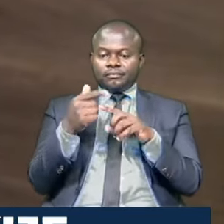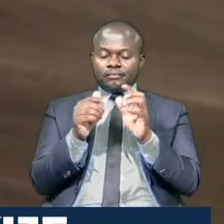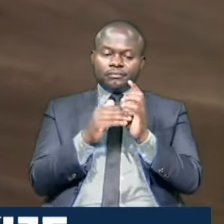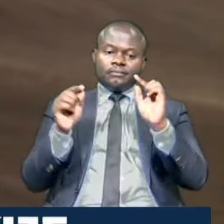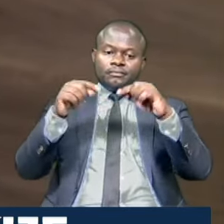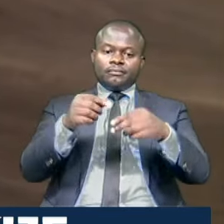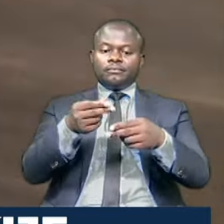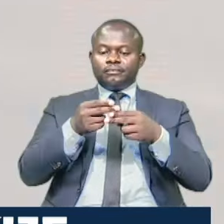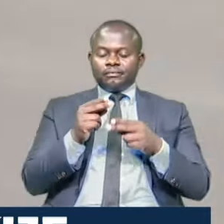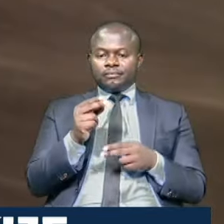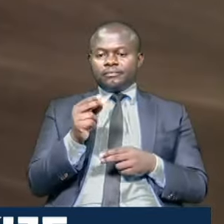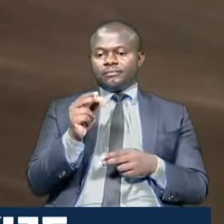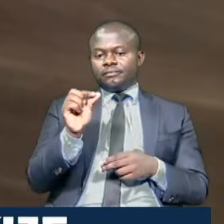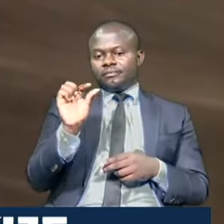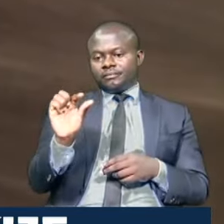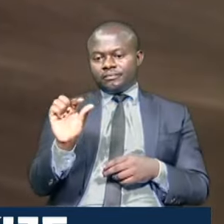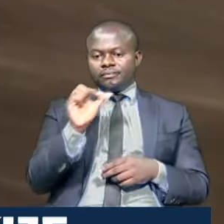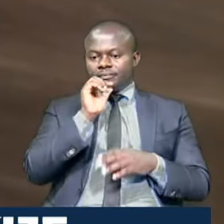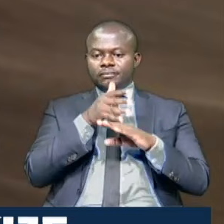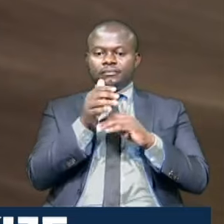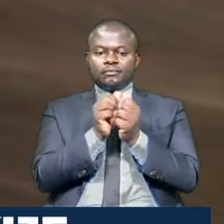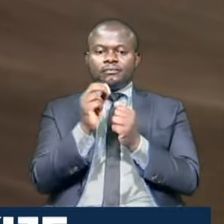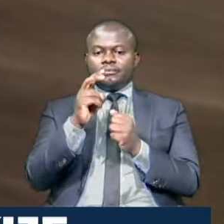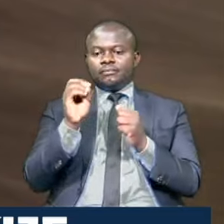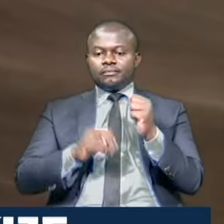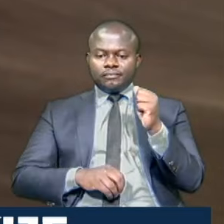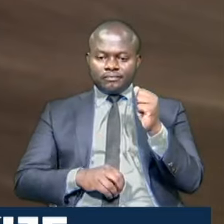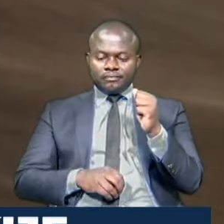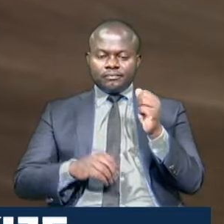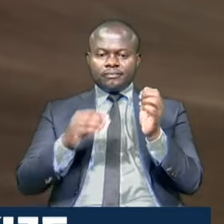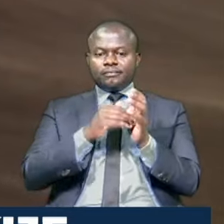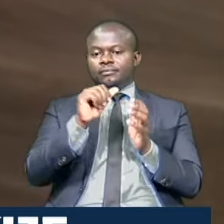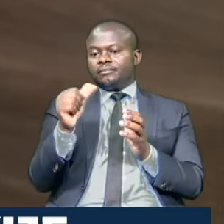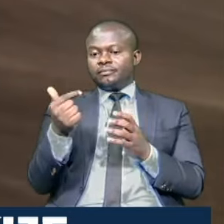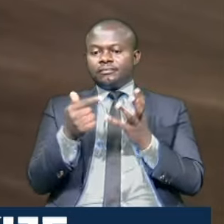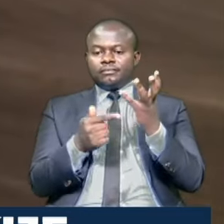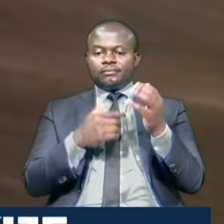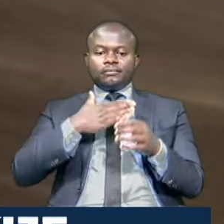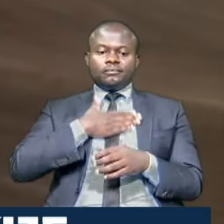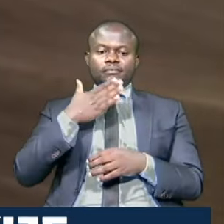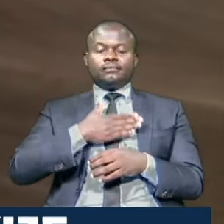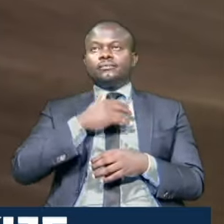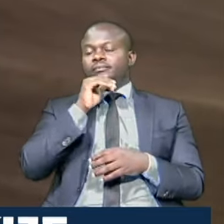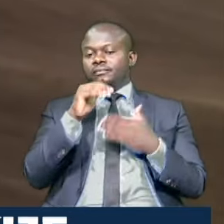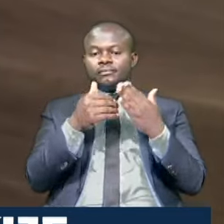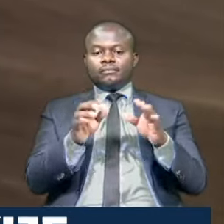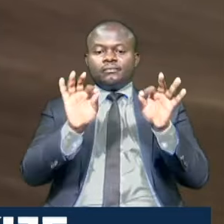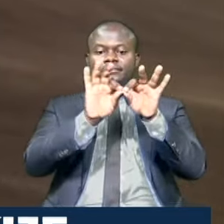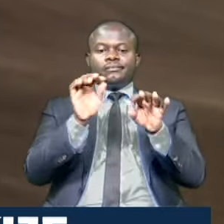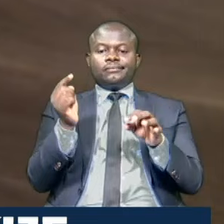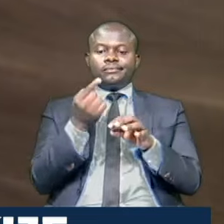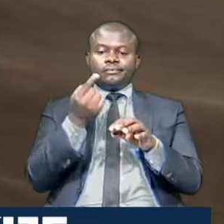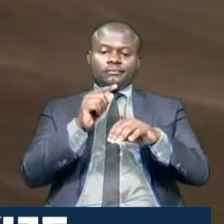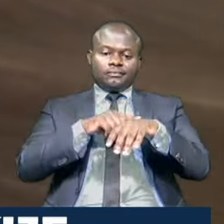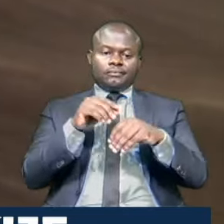giciro gihendutse ku giciro kitarengeje 12%. Ikindi kintu gishimishije nuko atari n'igiciro gusa